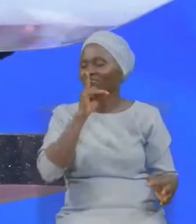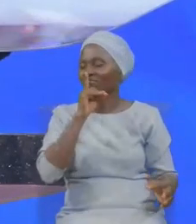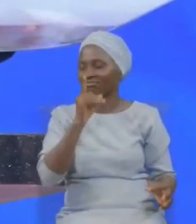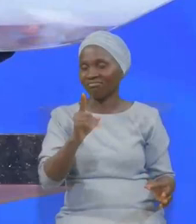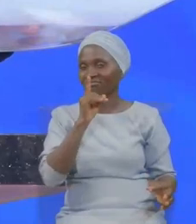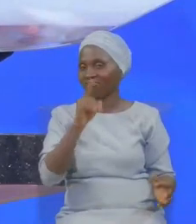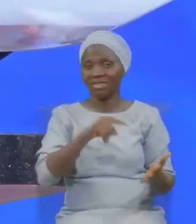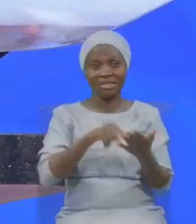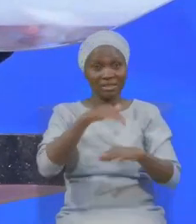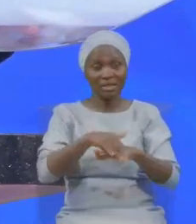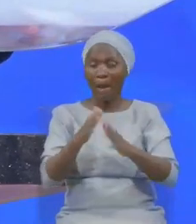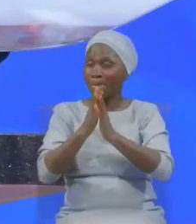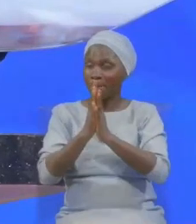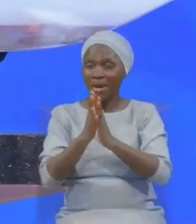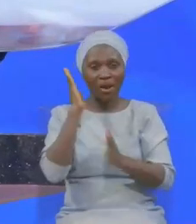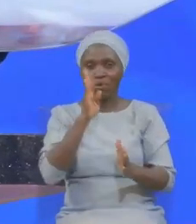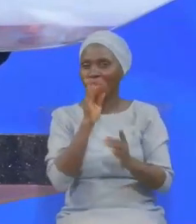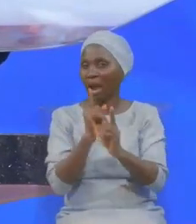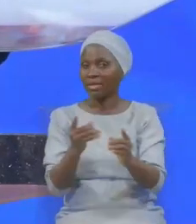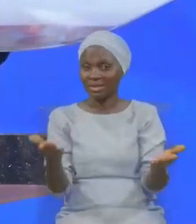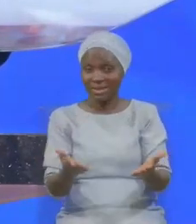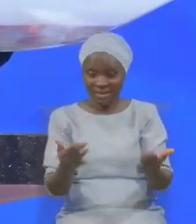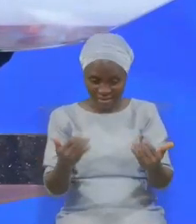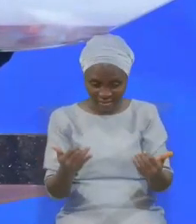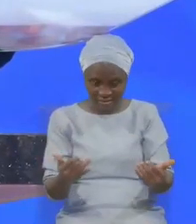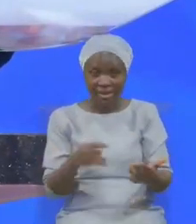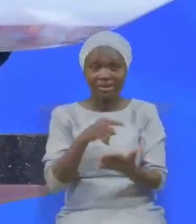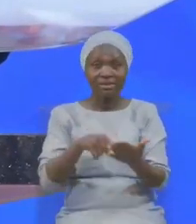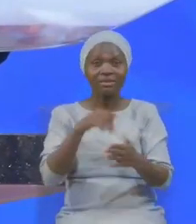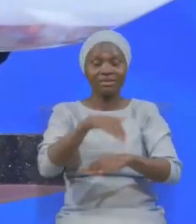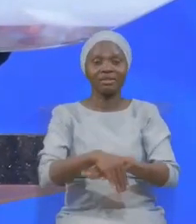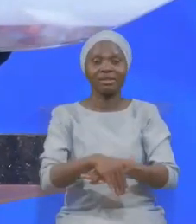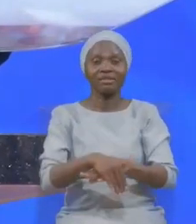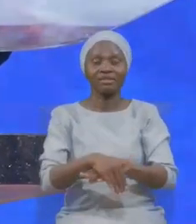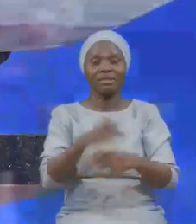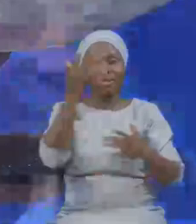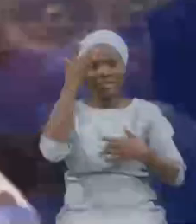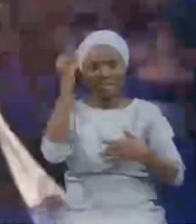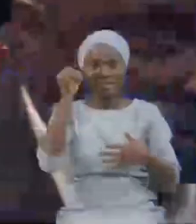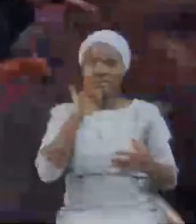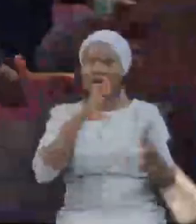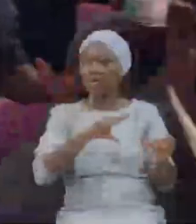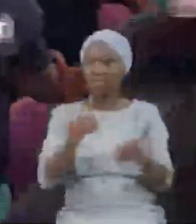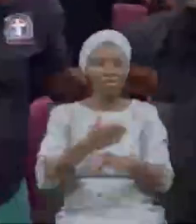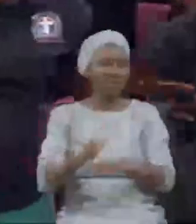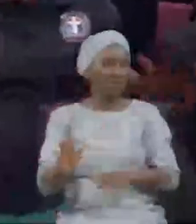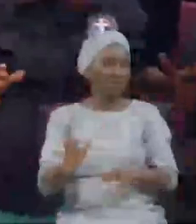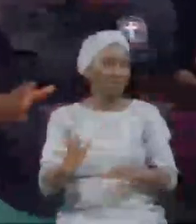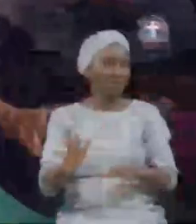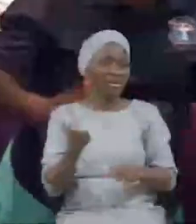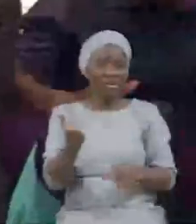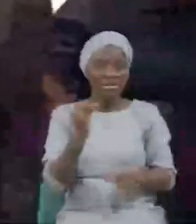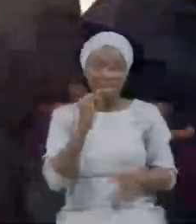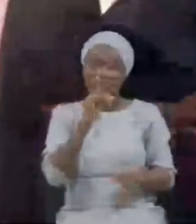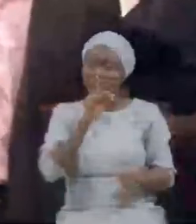ici, les prières sont exaucées. Il y a l'assurance là, il y a l'assurance ce soir, les maladies se déplacent.